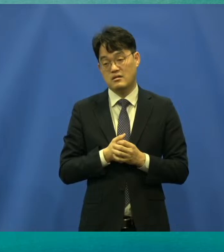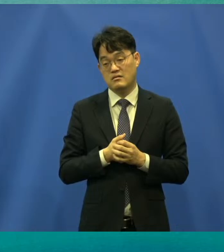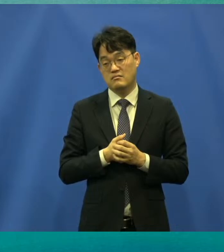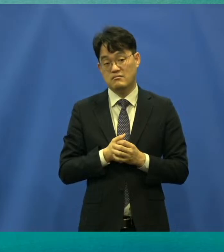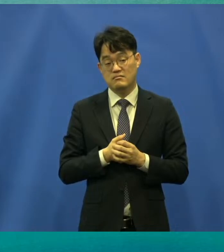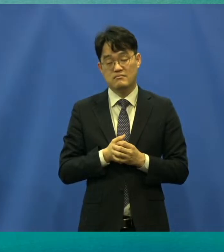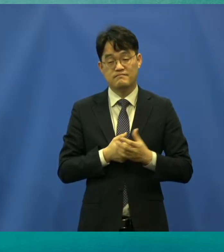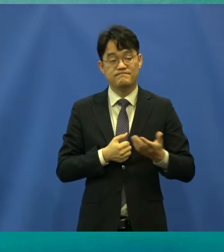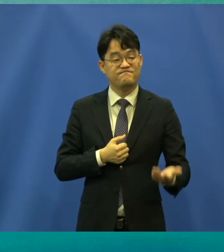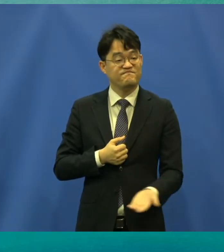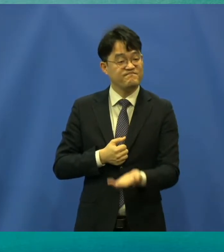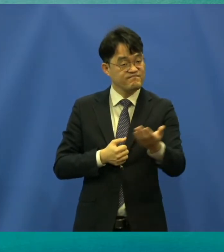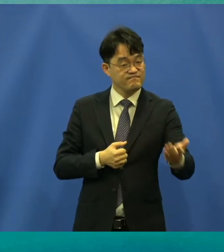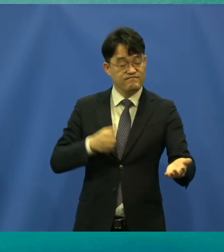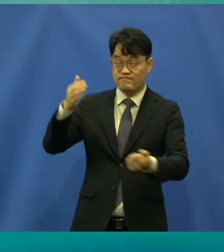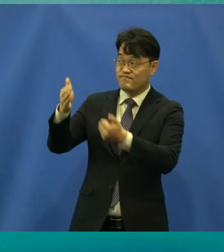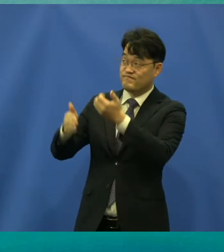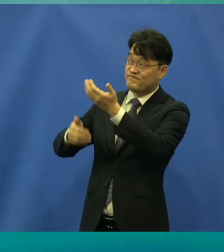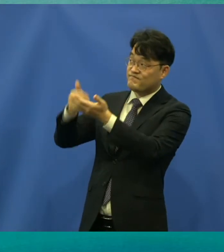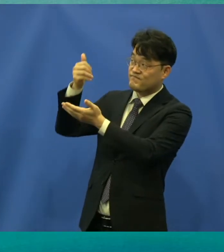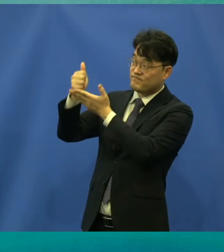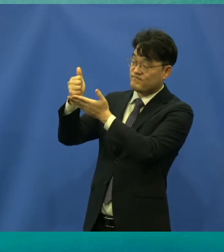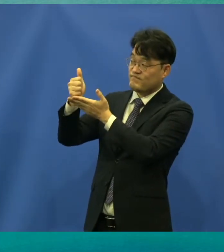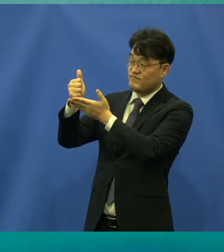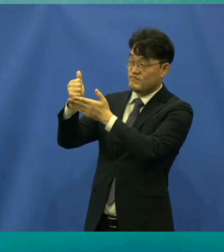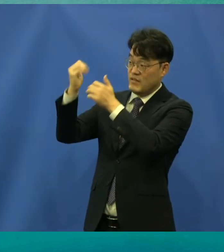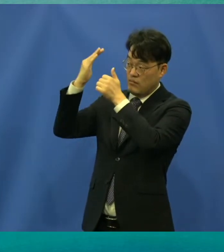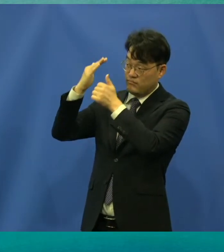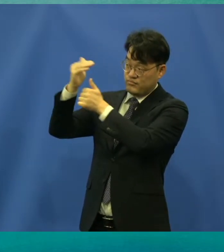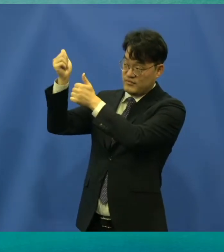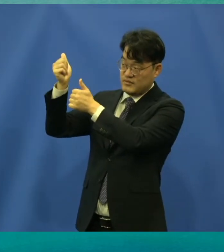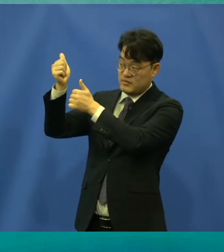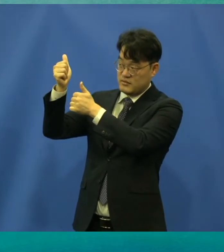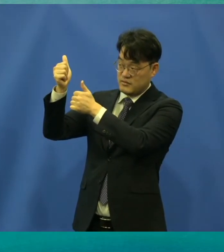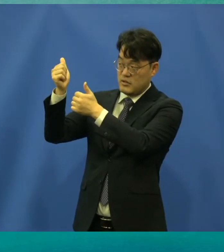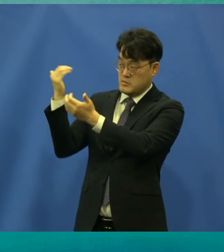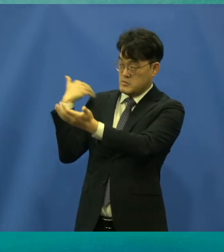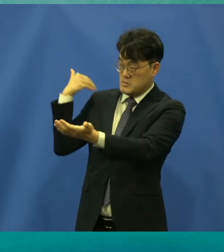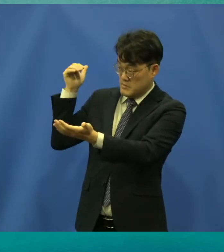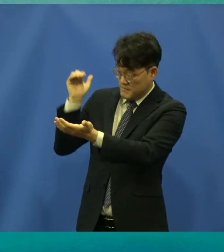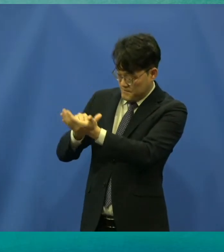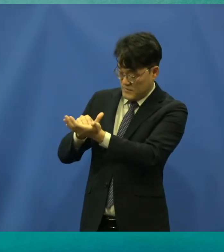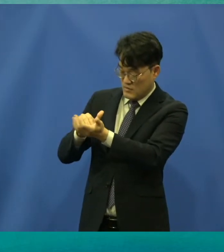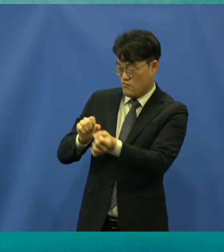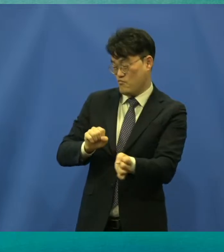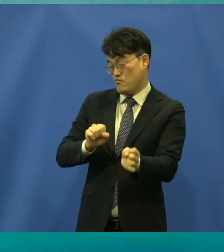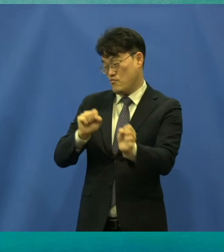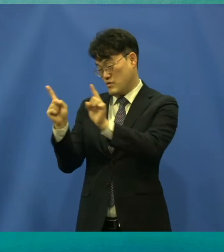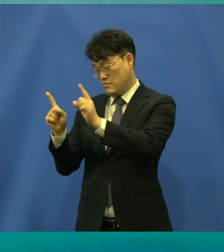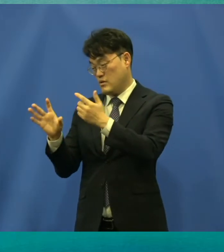여러분, 다시 하나님의 부르심을 받은 자리로 돌아가려고 하면 이걸 극복해야 되는 것입니다.